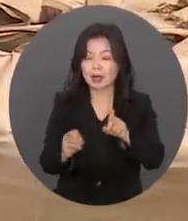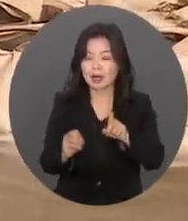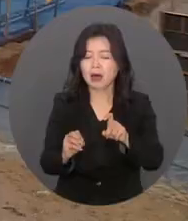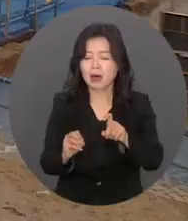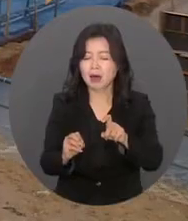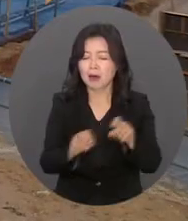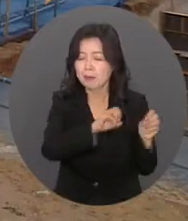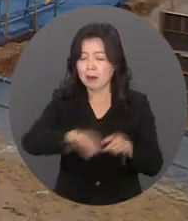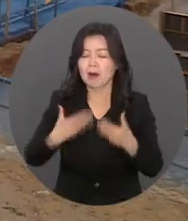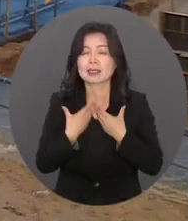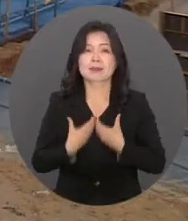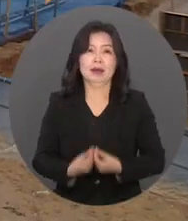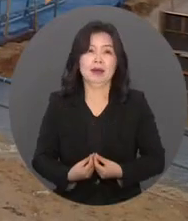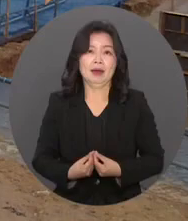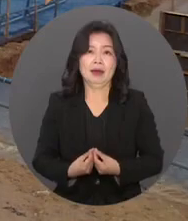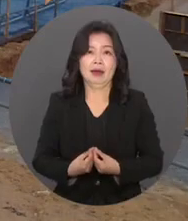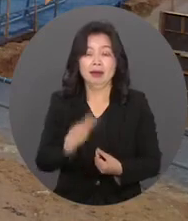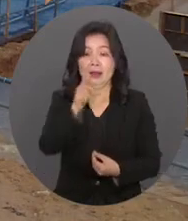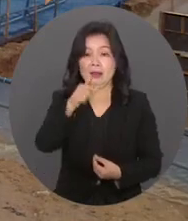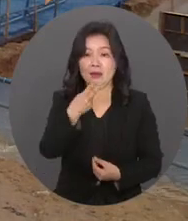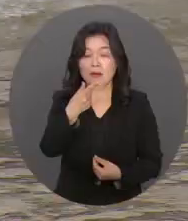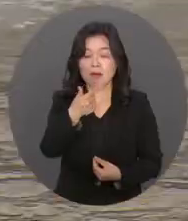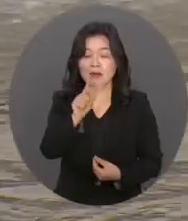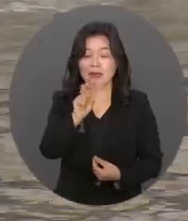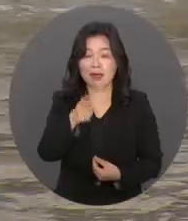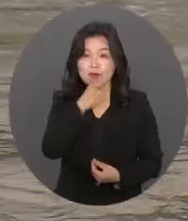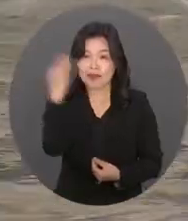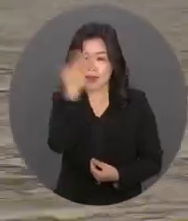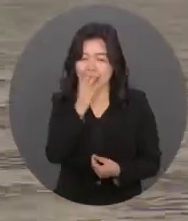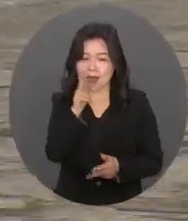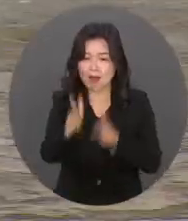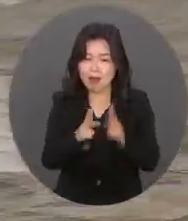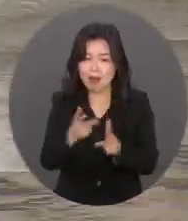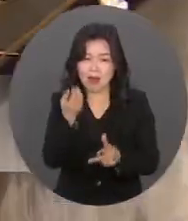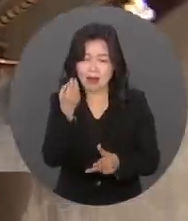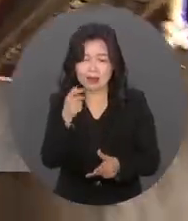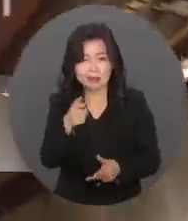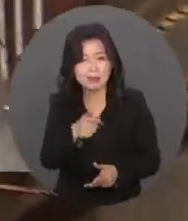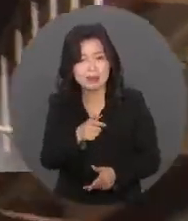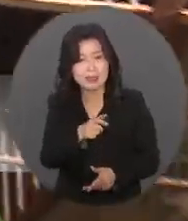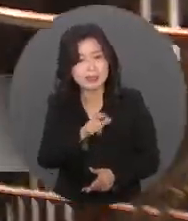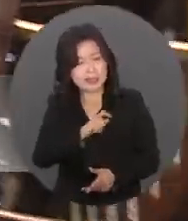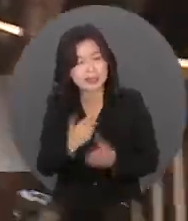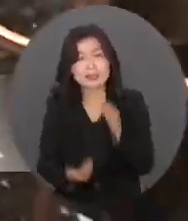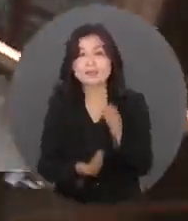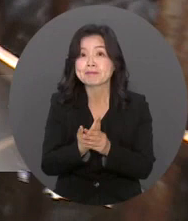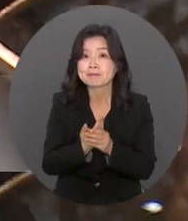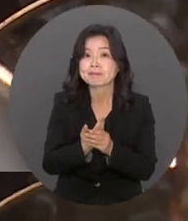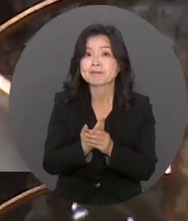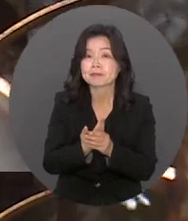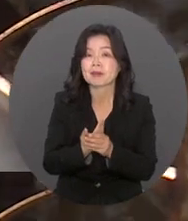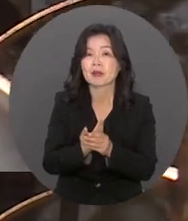셈입니다. 광주시가 덕남정수장의 이상을 알게 된 건 새벽 4시 반쯤. 광주시가 수리를 위해